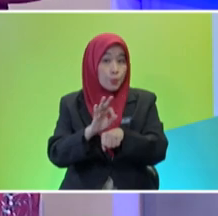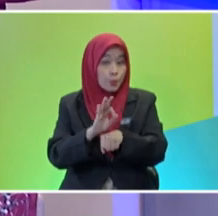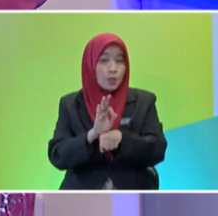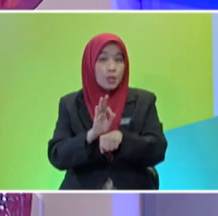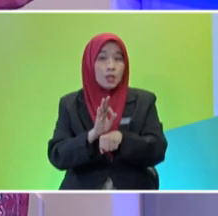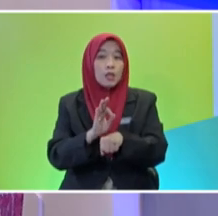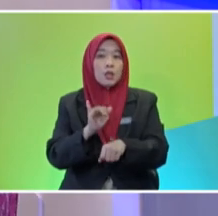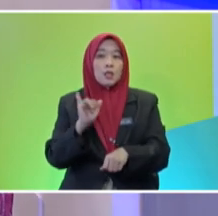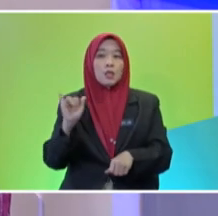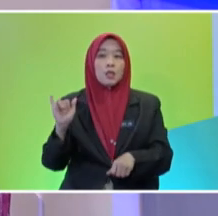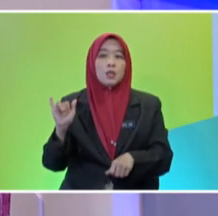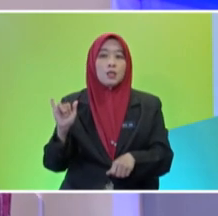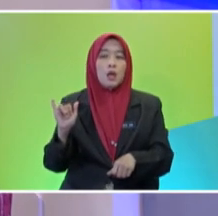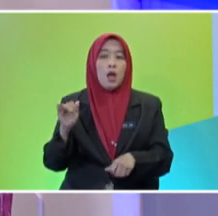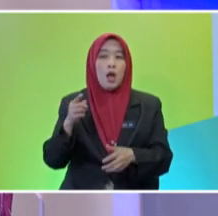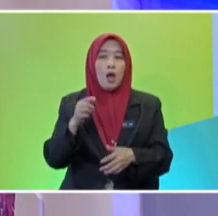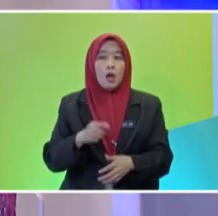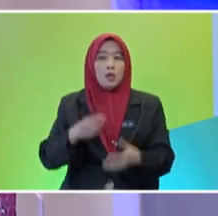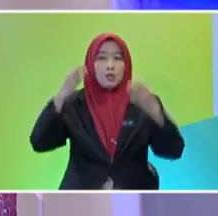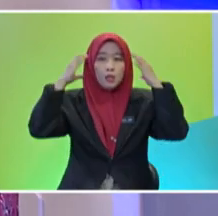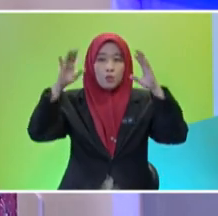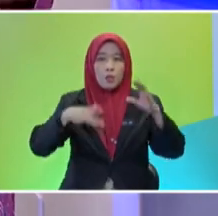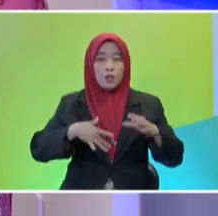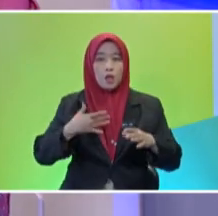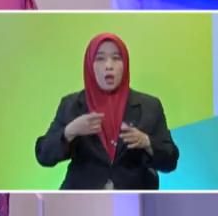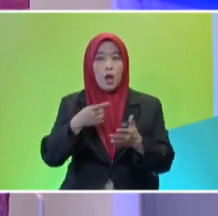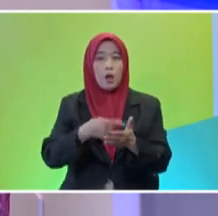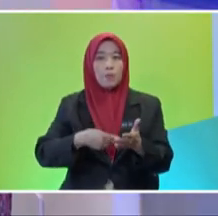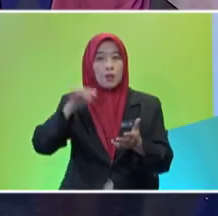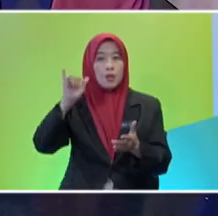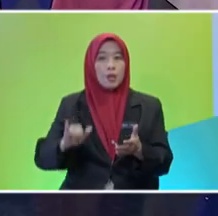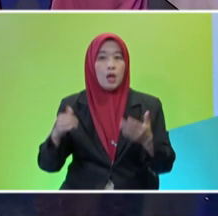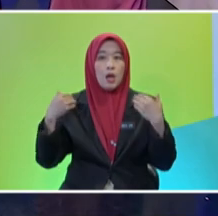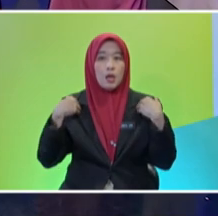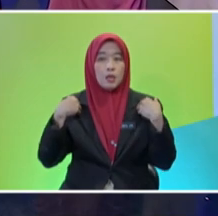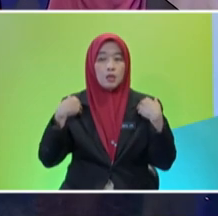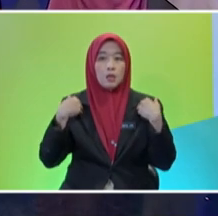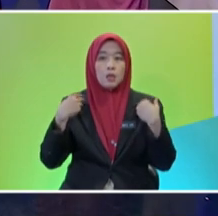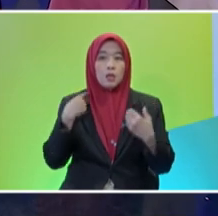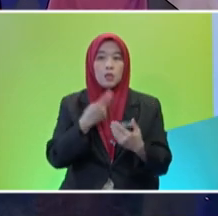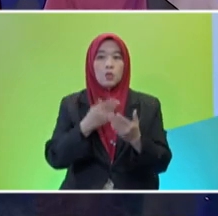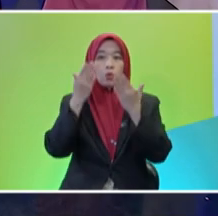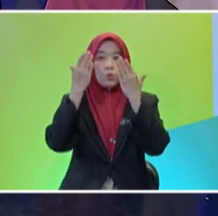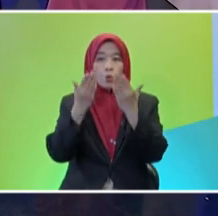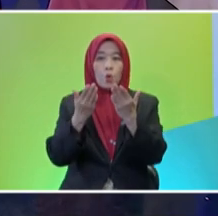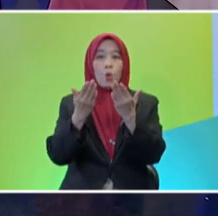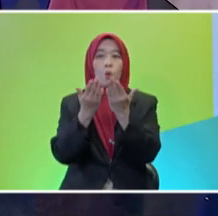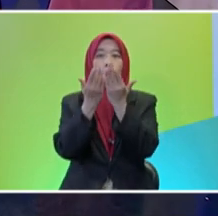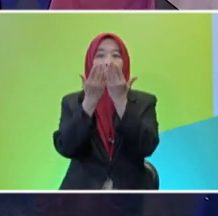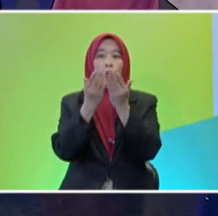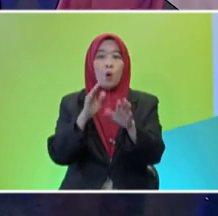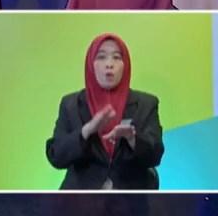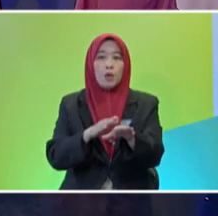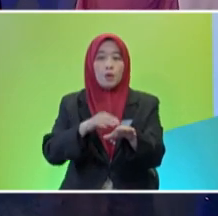rasa apa yang kita ada dari hujung rambut ke hujung kaki ni kita syukuri sentiasa. Baik cikgu,